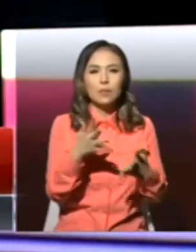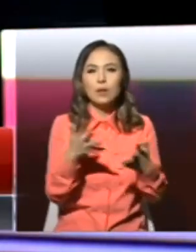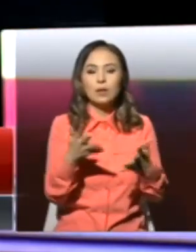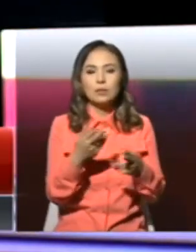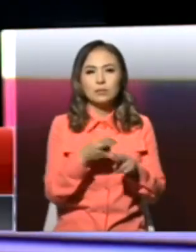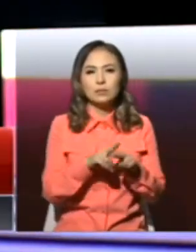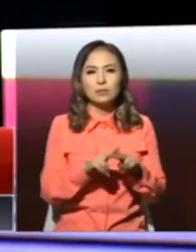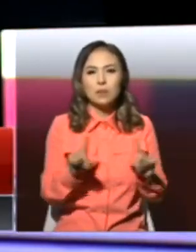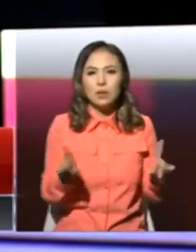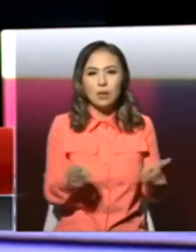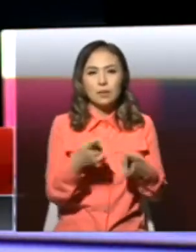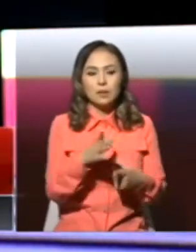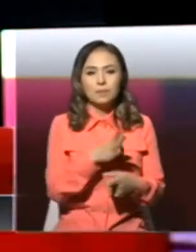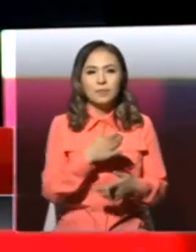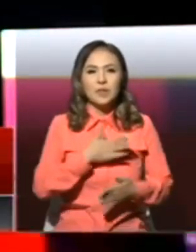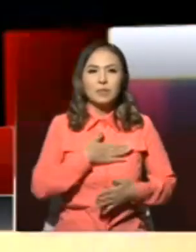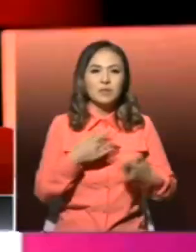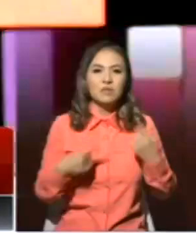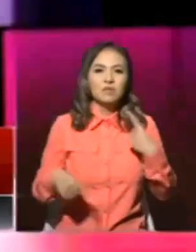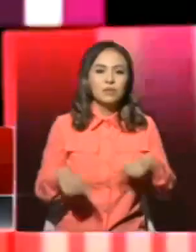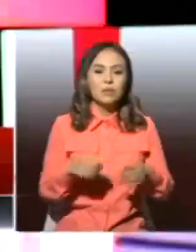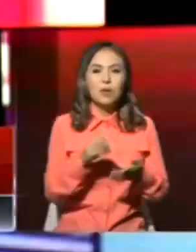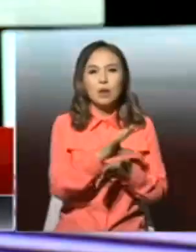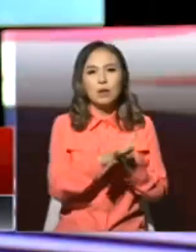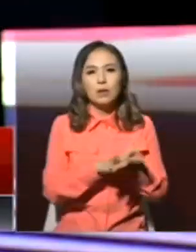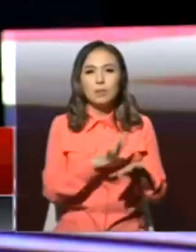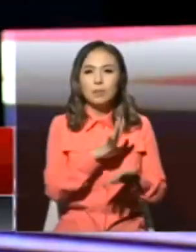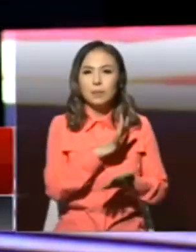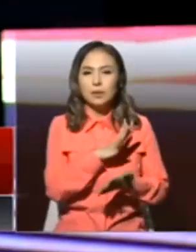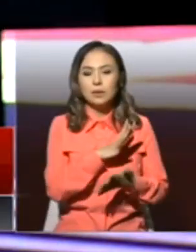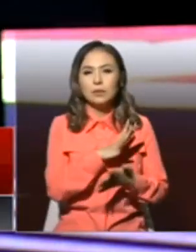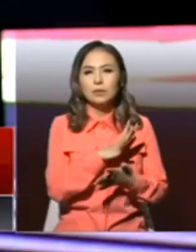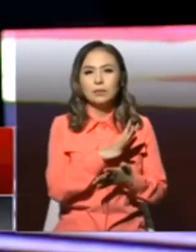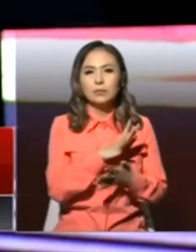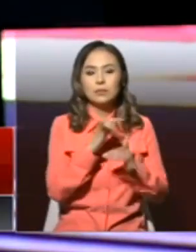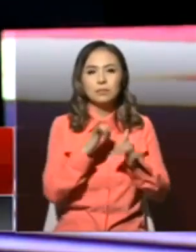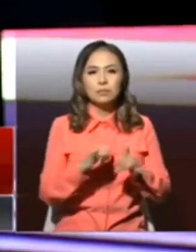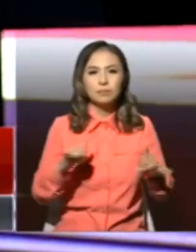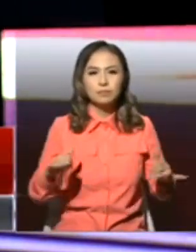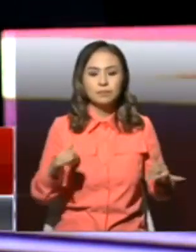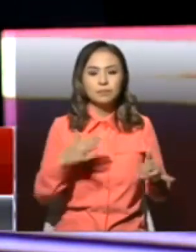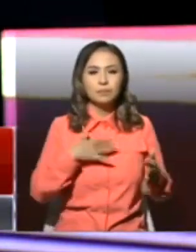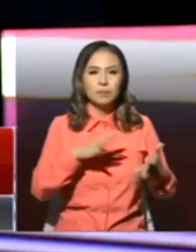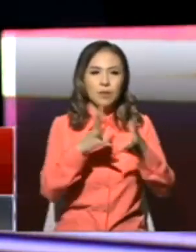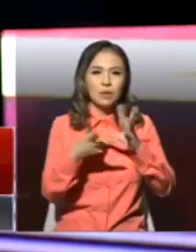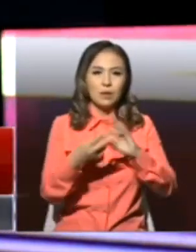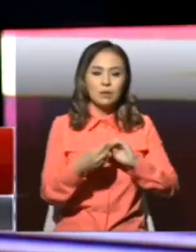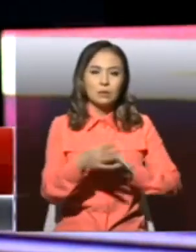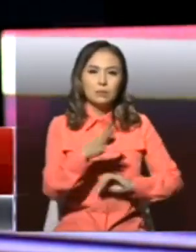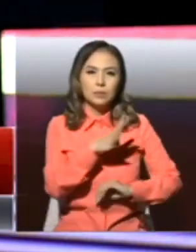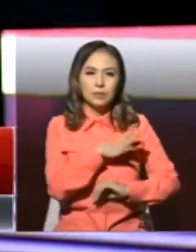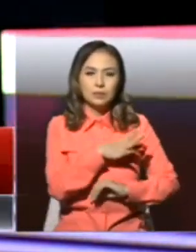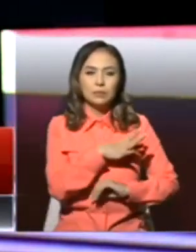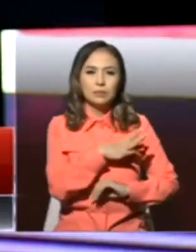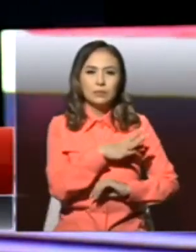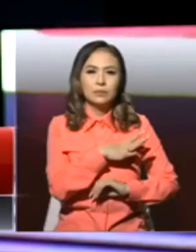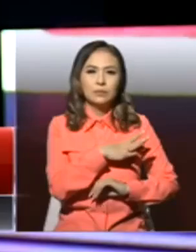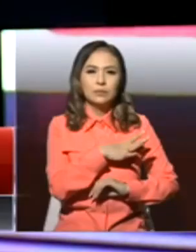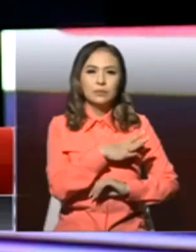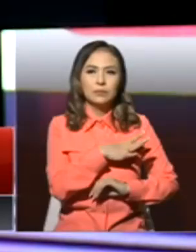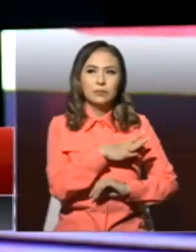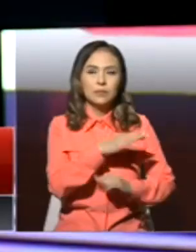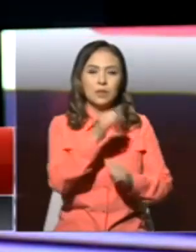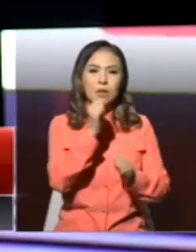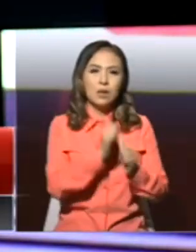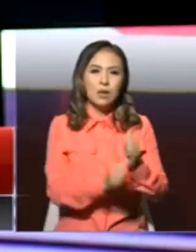дамыдық? Біздің футболымыз ары қарай дамыды ма? Содан бір біз нәтиже алдық па?